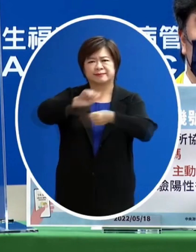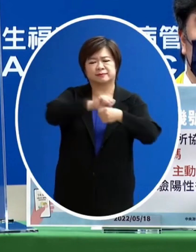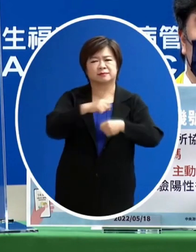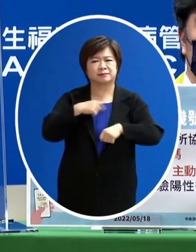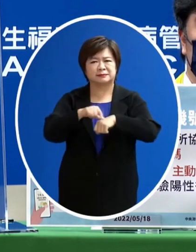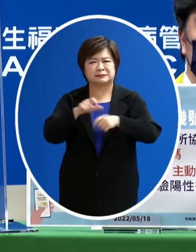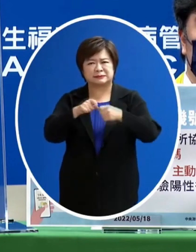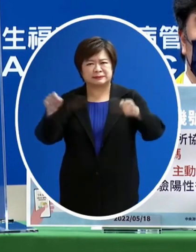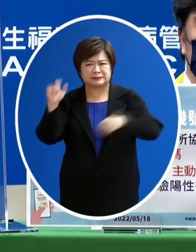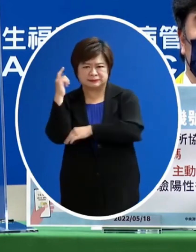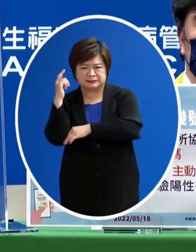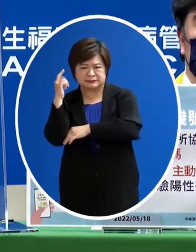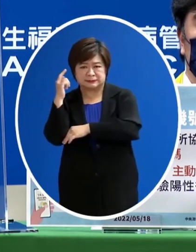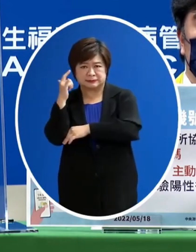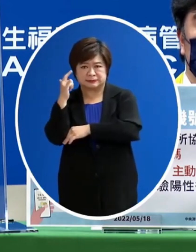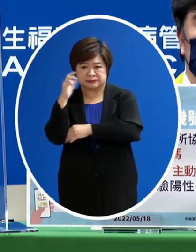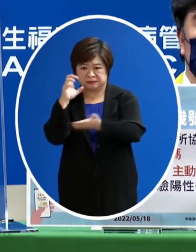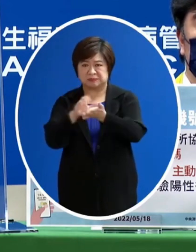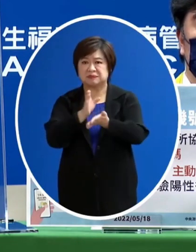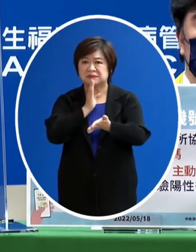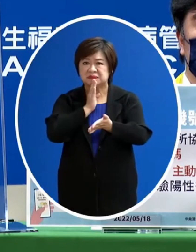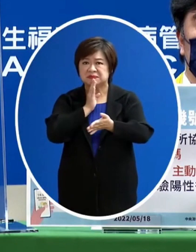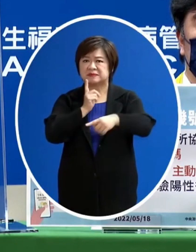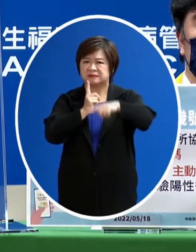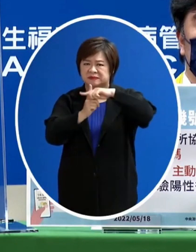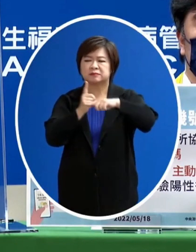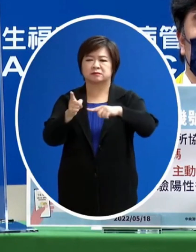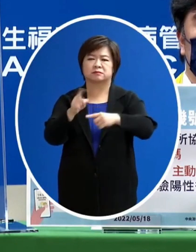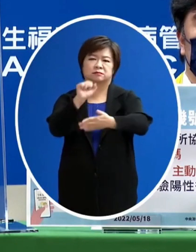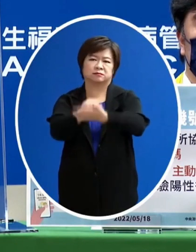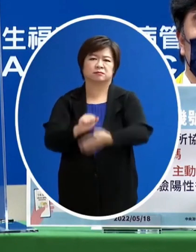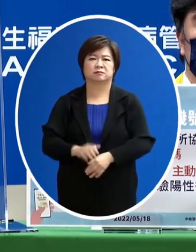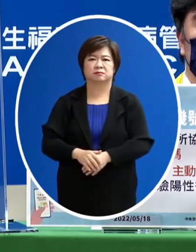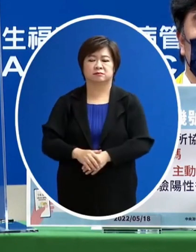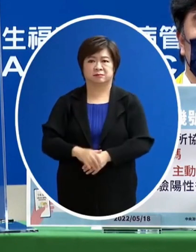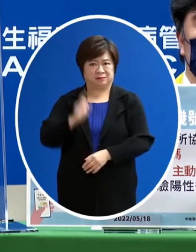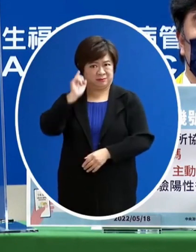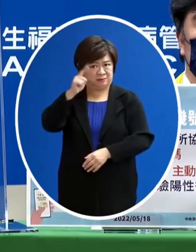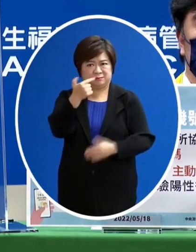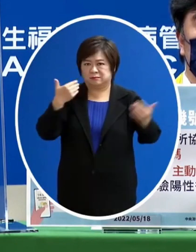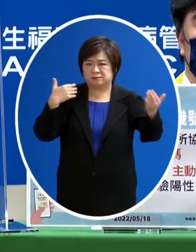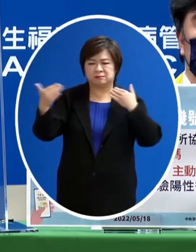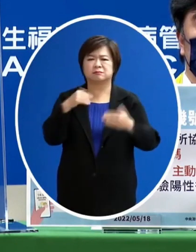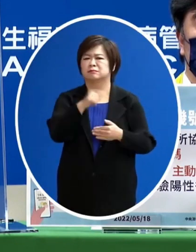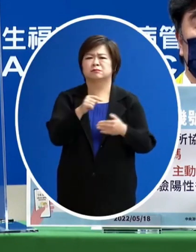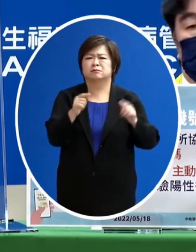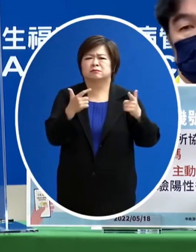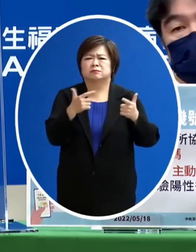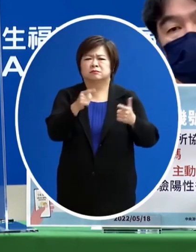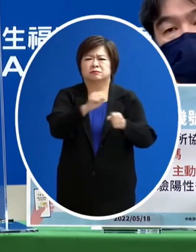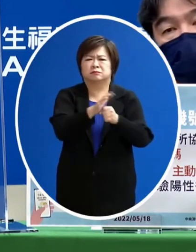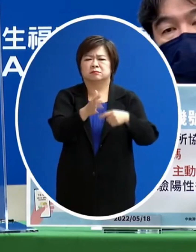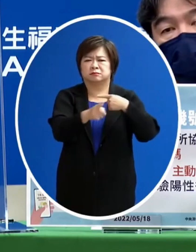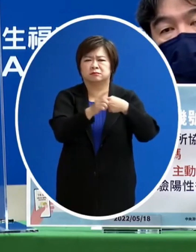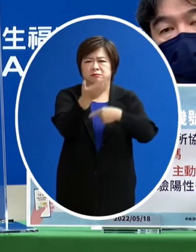任何可以牵上这样的一个关系的，我们都会把它算到里面。作为一些非常明确不是这样的理由，才会被我们